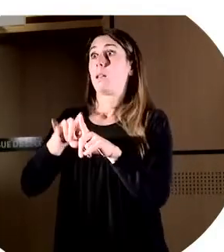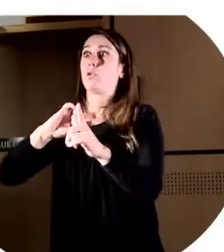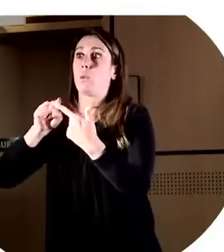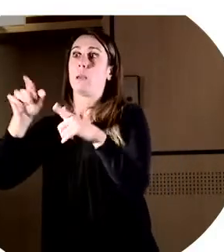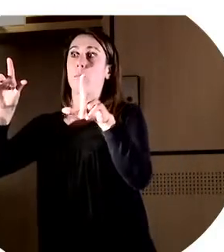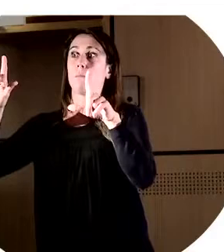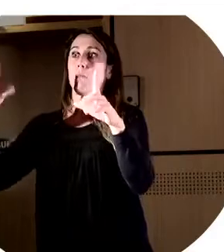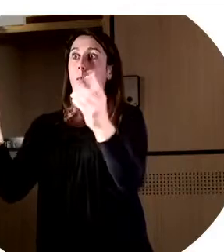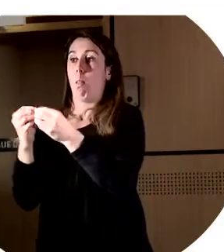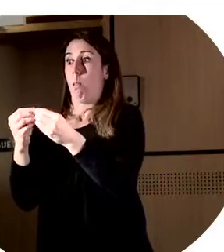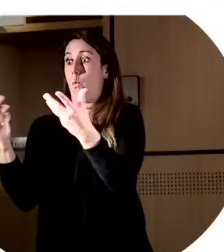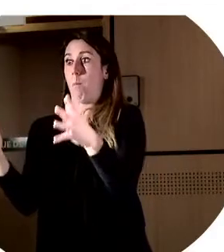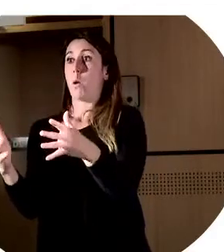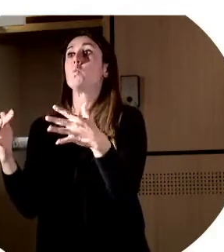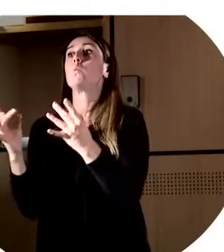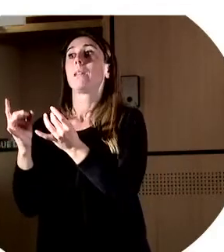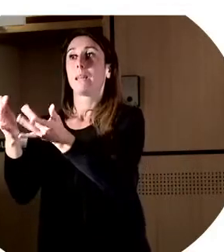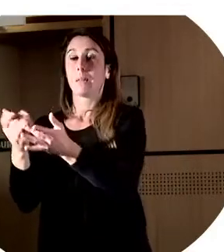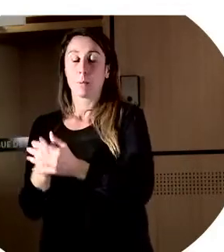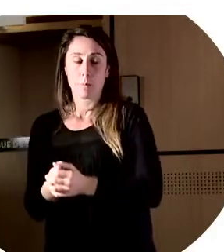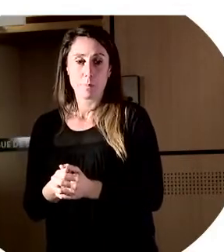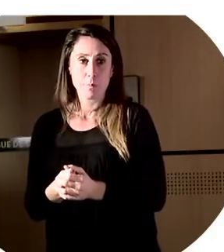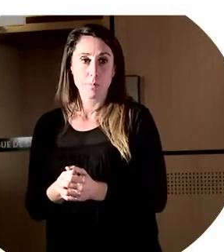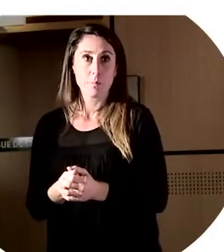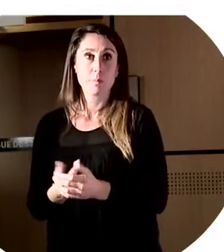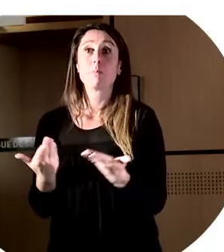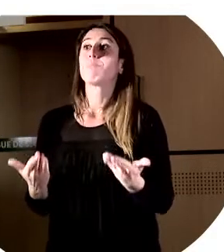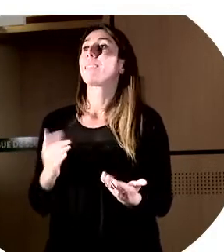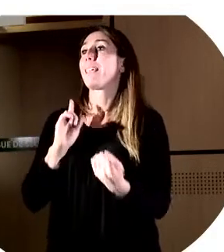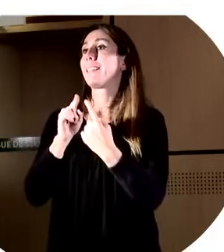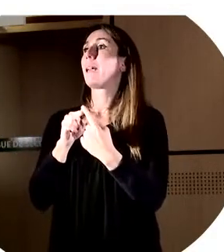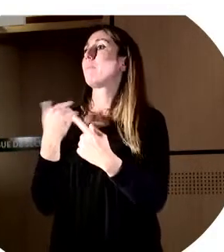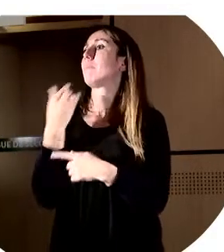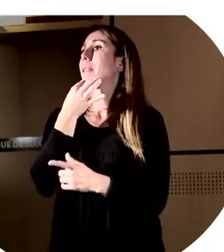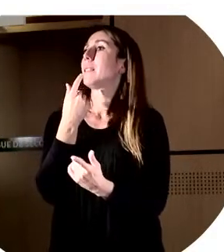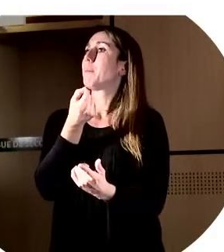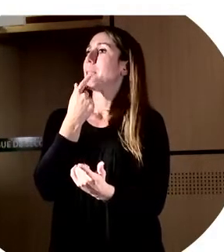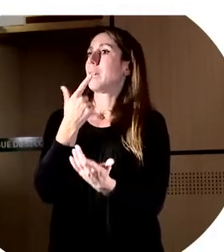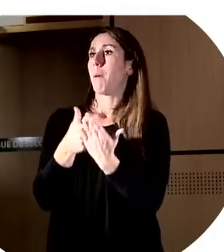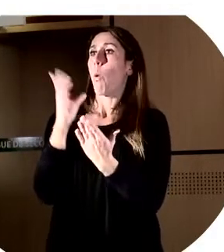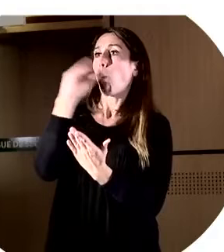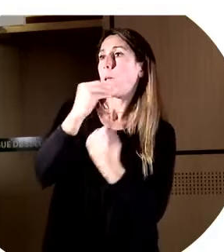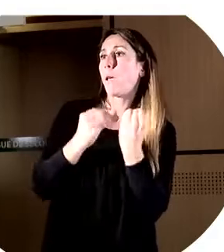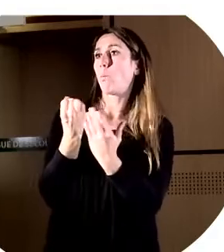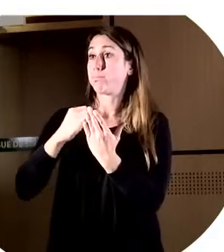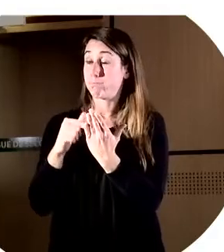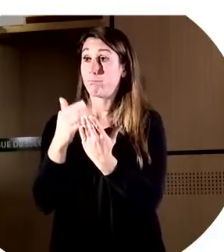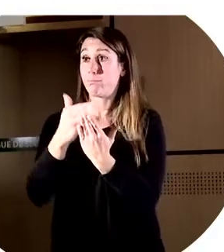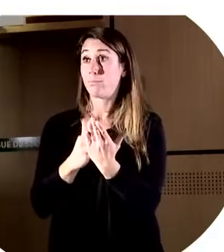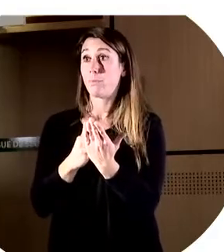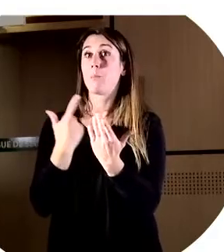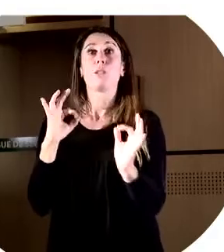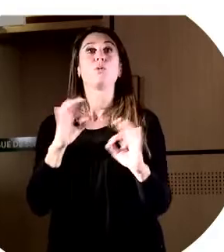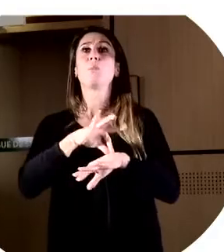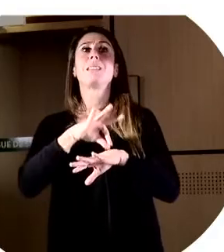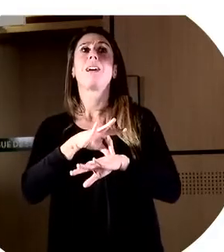assez délicate. Alors maintenant, on va pouvoir parler de non-observance. Je vous ai remis les concentrations des patients bleus et rouges sur